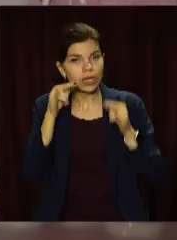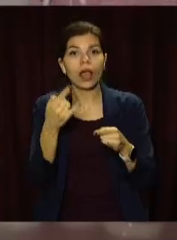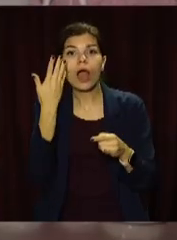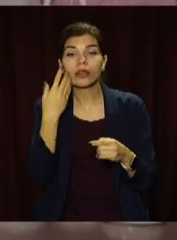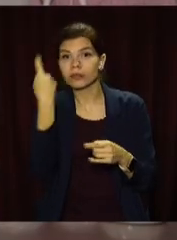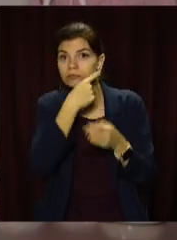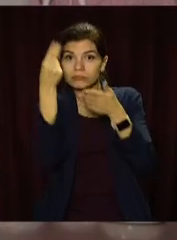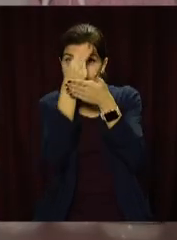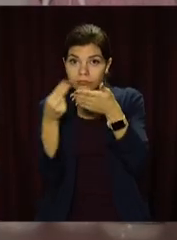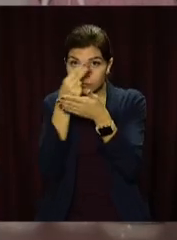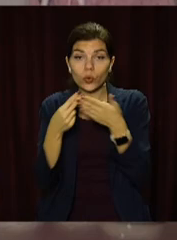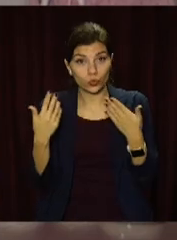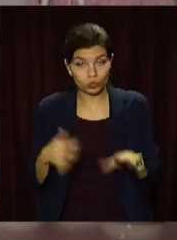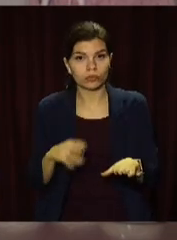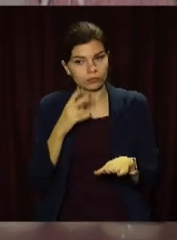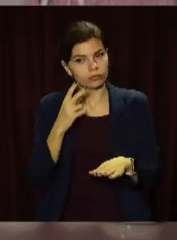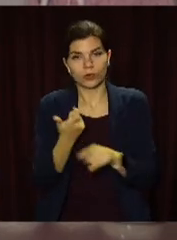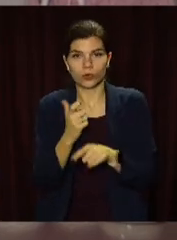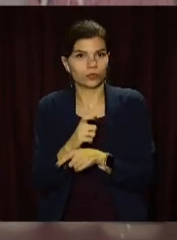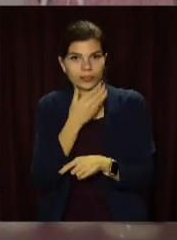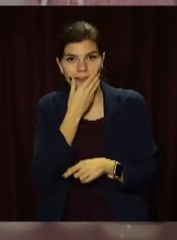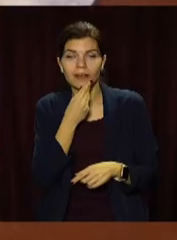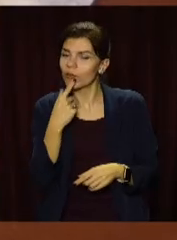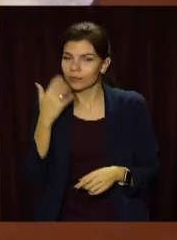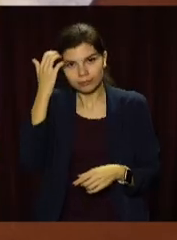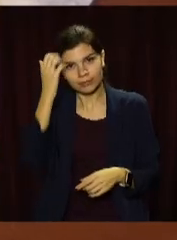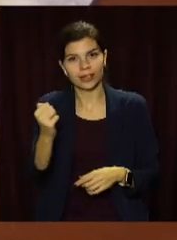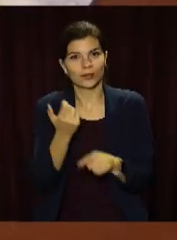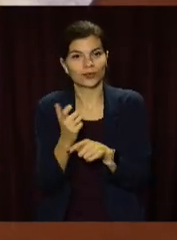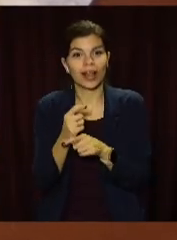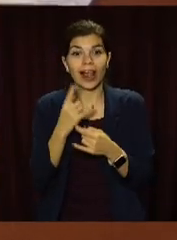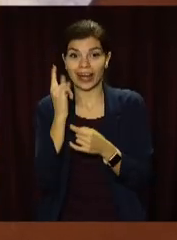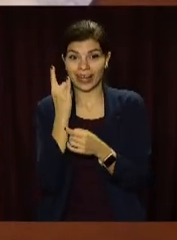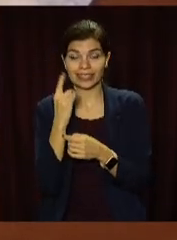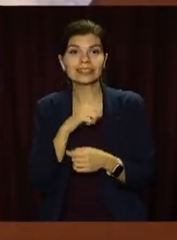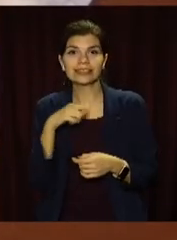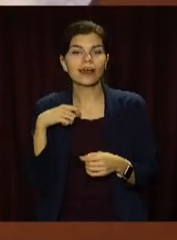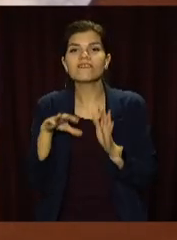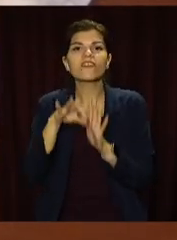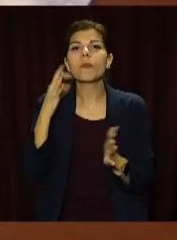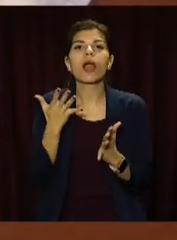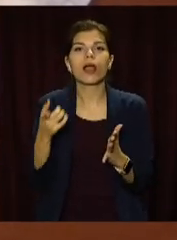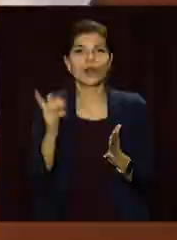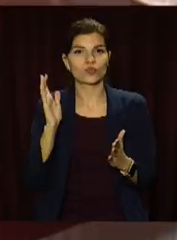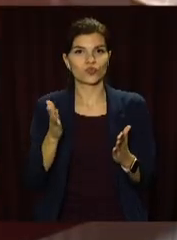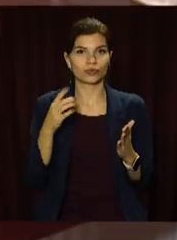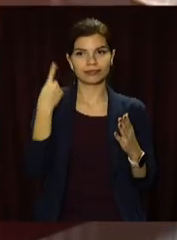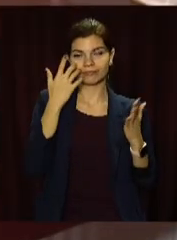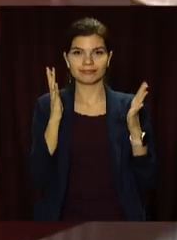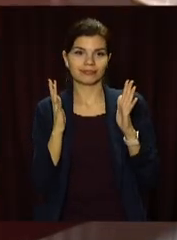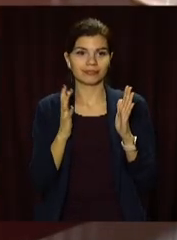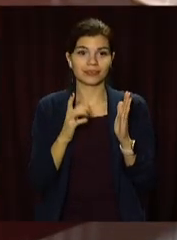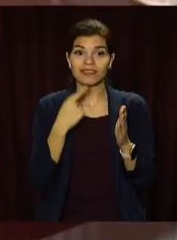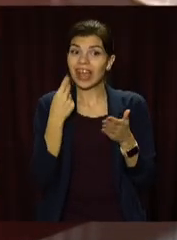обличчя. Ірина зізнається, цей процес для неї найулюбленіший. Каже, лялька сама обирає, якою їй бути. Каждый